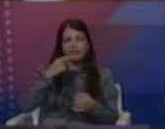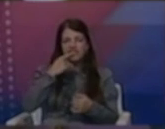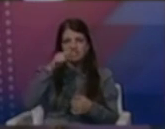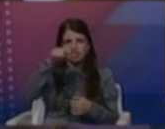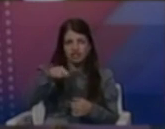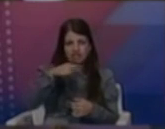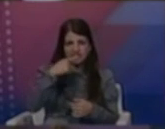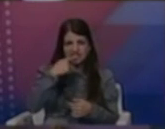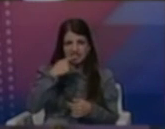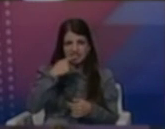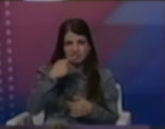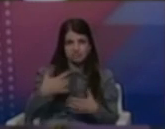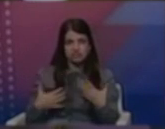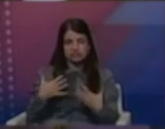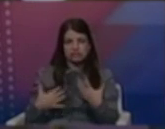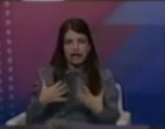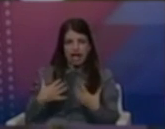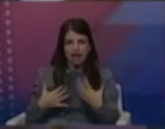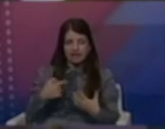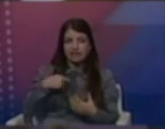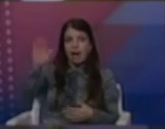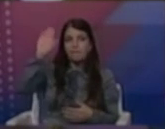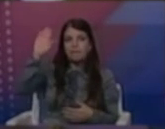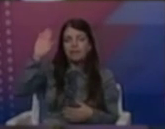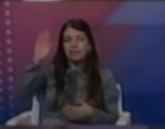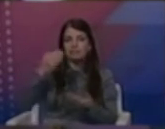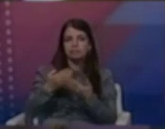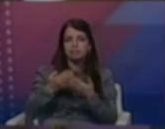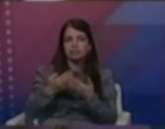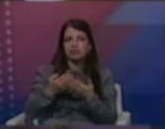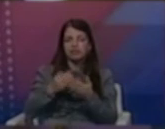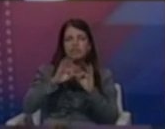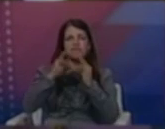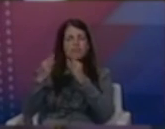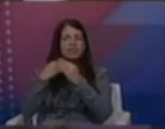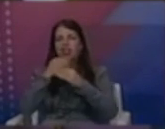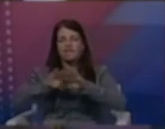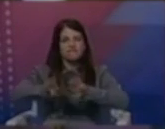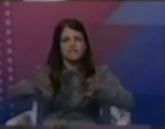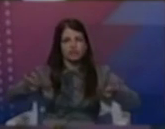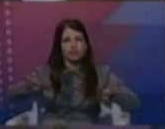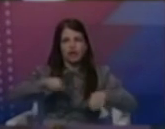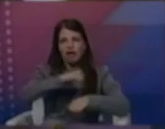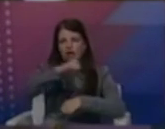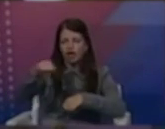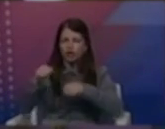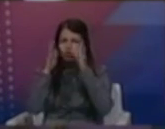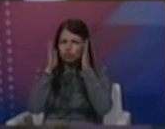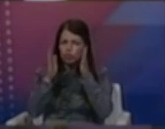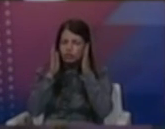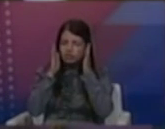ġej ħajkun żmien imqanqal, jien nappella biex ma jkunx hemm firdiet fost il-familji. Aħna ħansommu